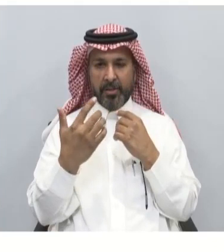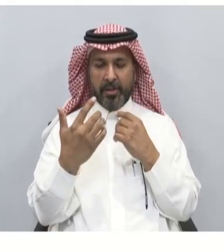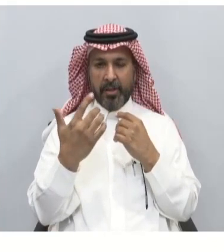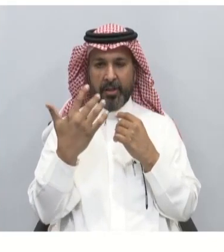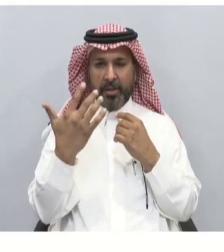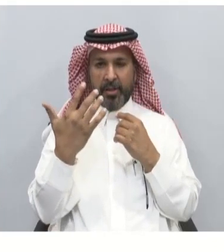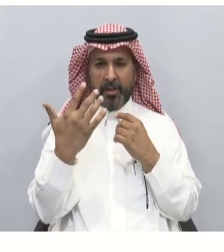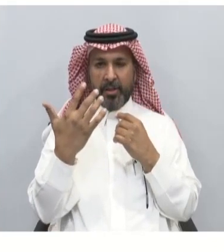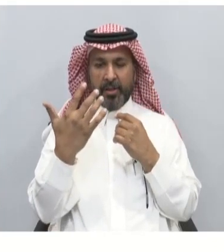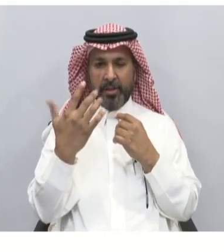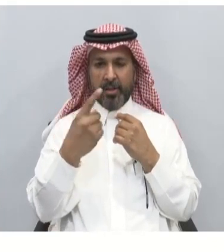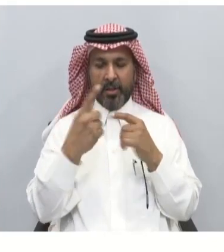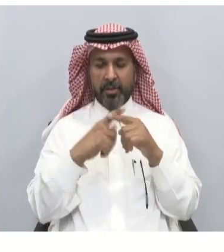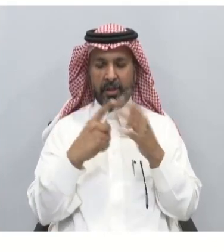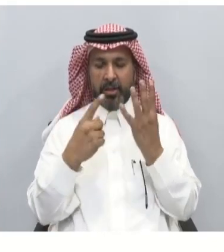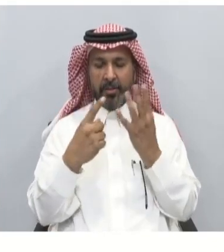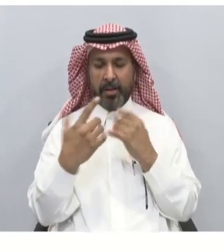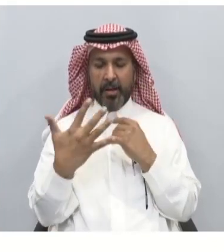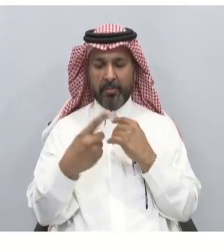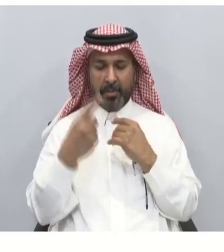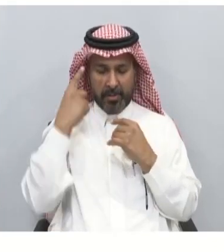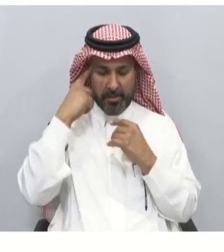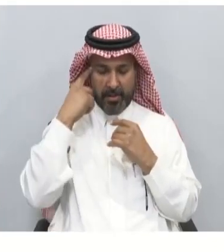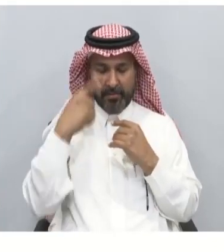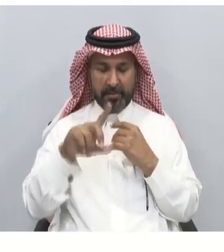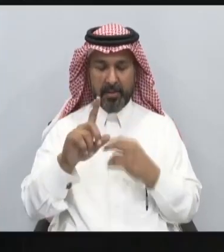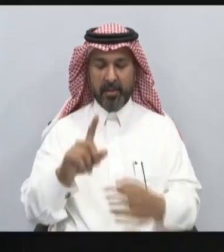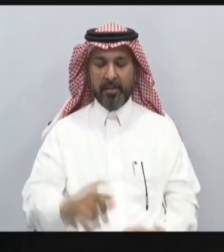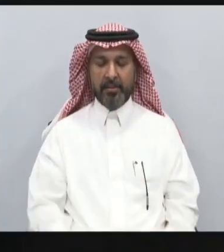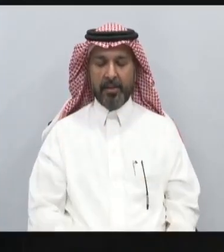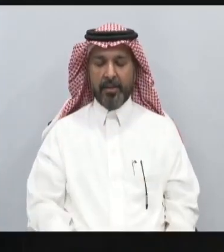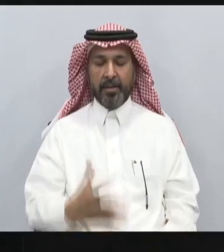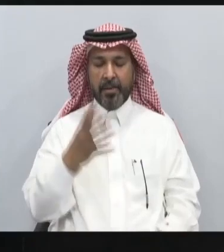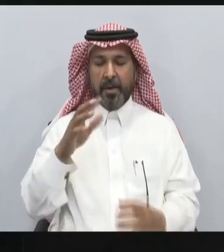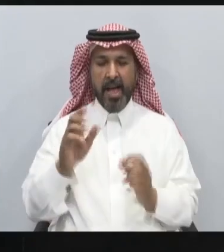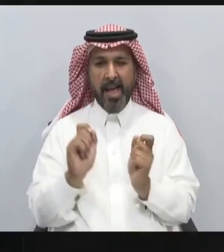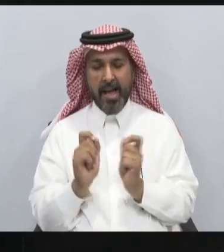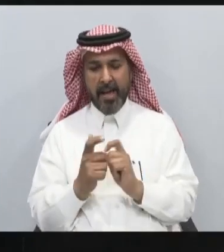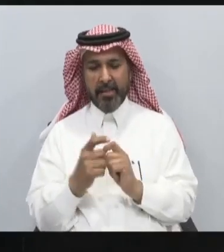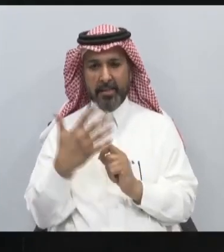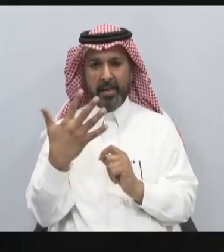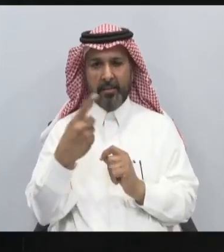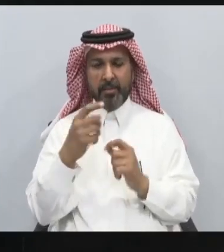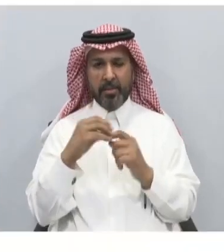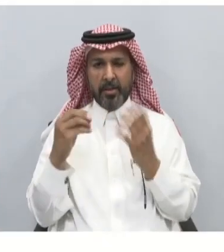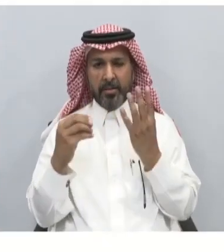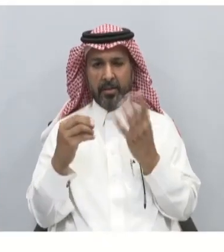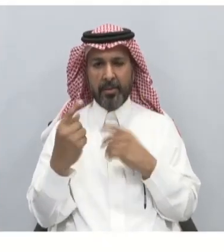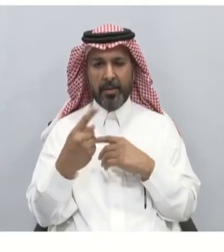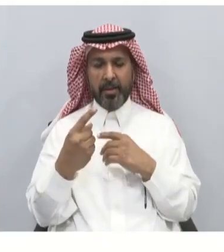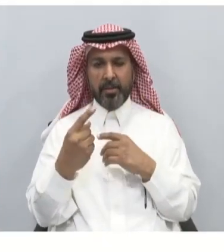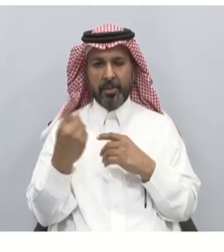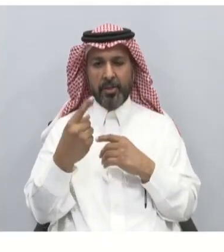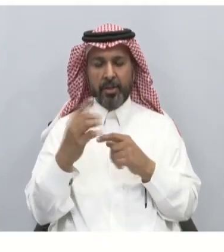أطرح منها 11 4، 11 أطرح منها 7 4، 7 أطرح منها 3 4. إذن هذه المتتابعة